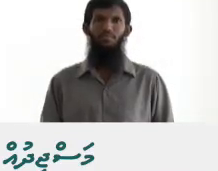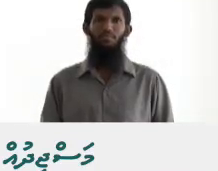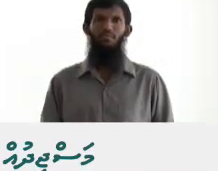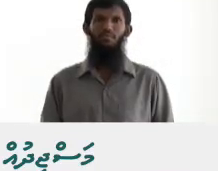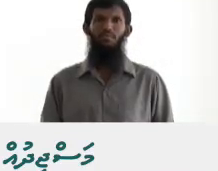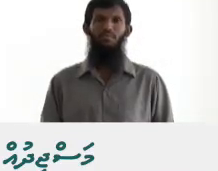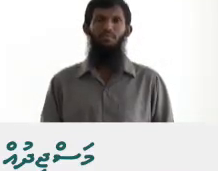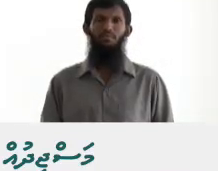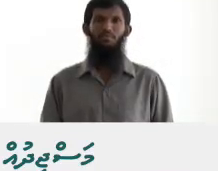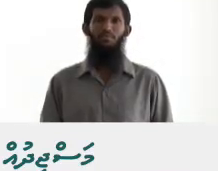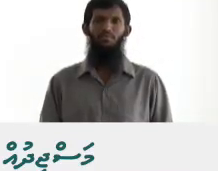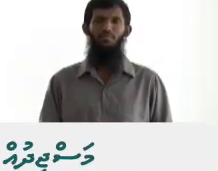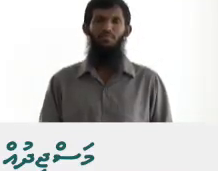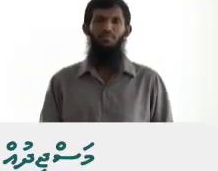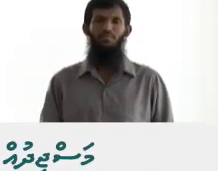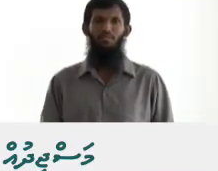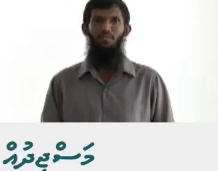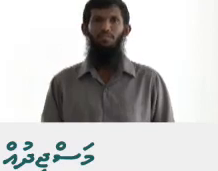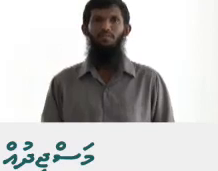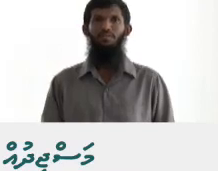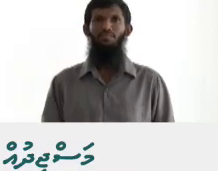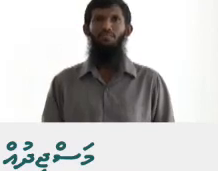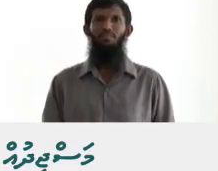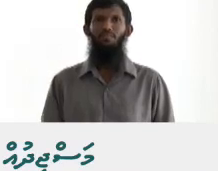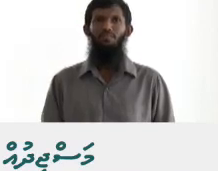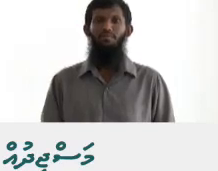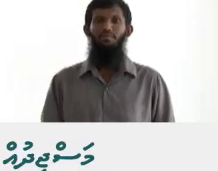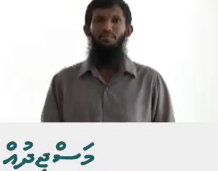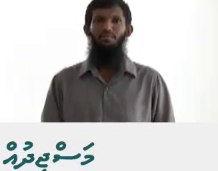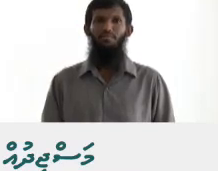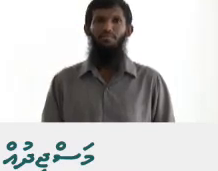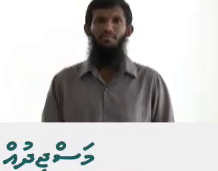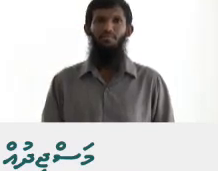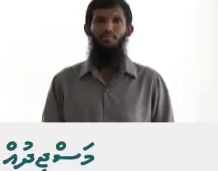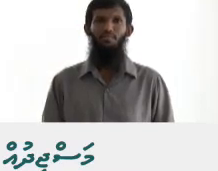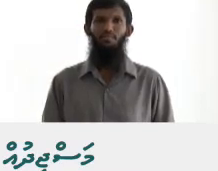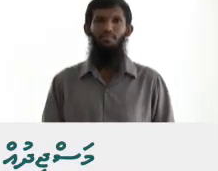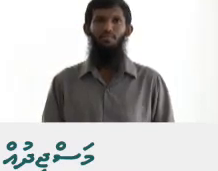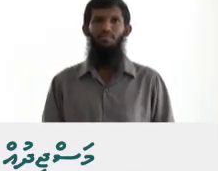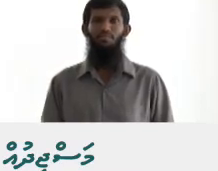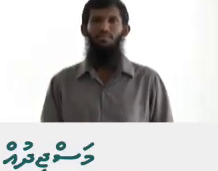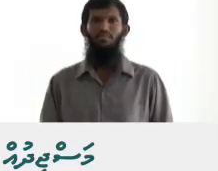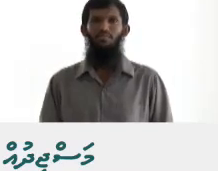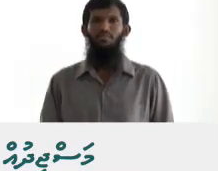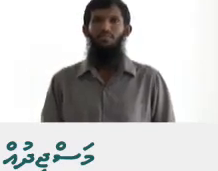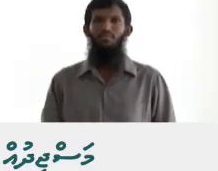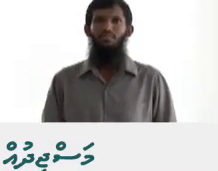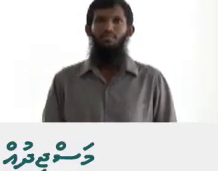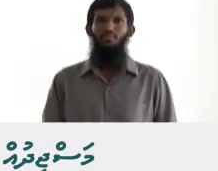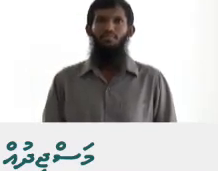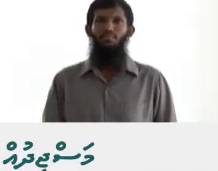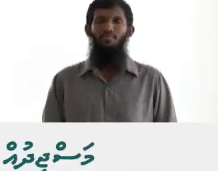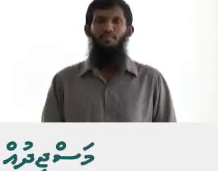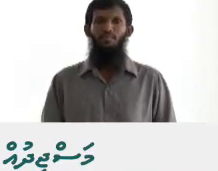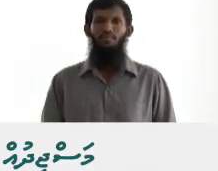شيء قدير وأشهد أن لا إله إلا الله وحده لا شريك له وأشهد أن محمدا عبده